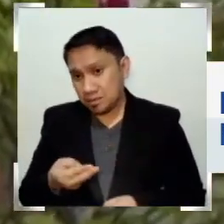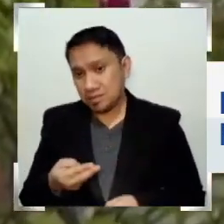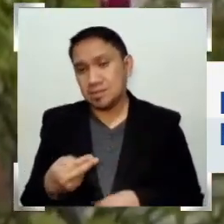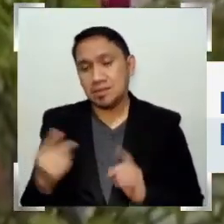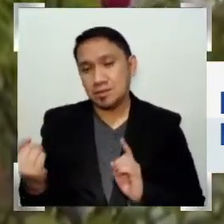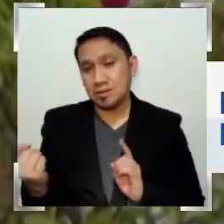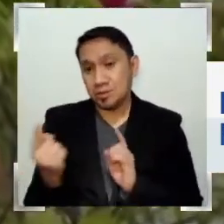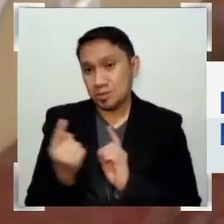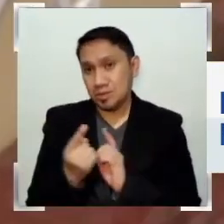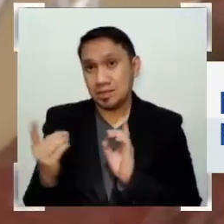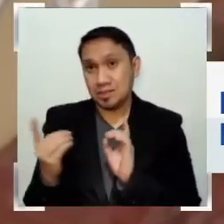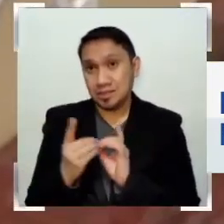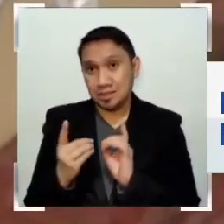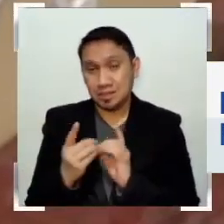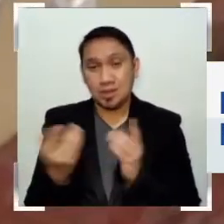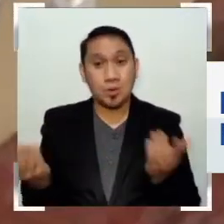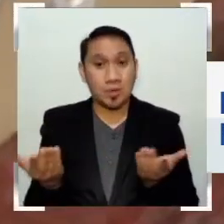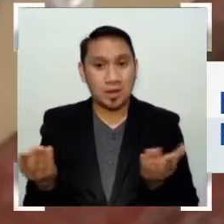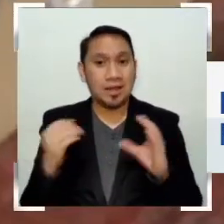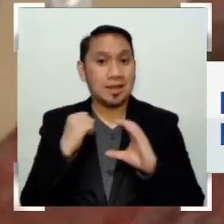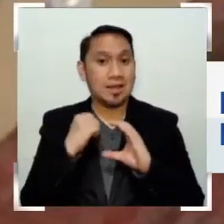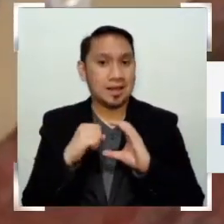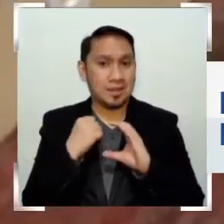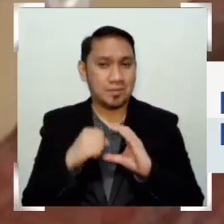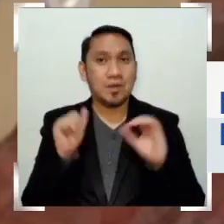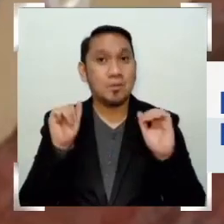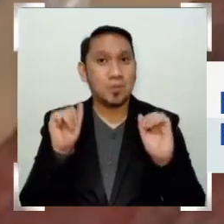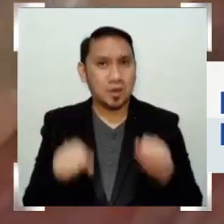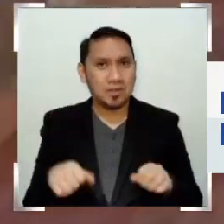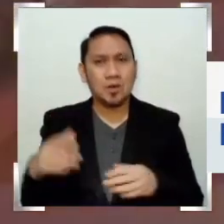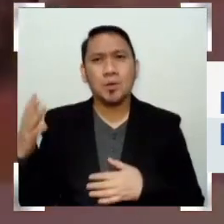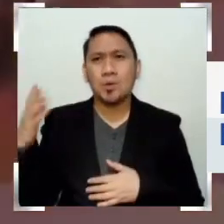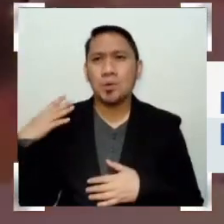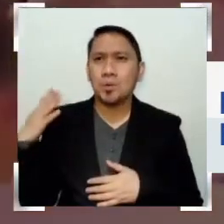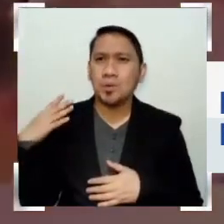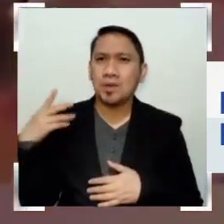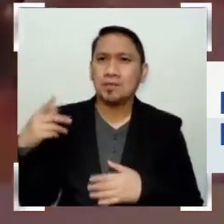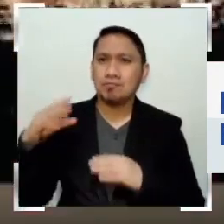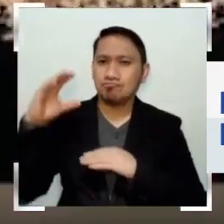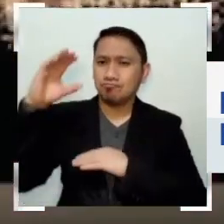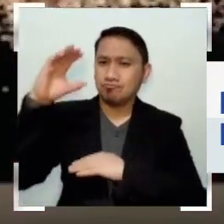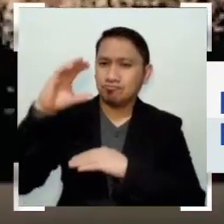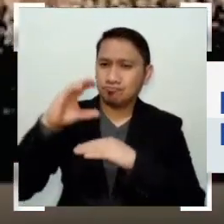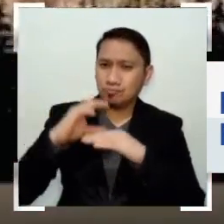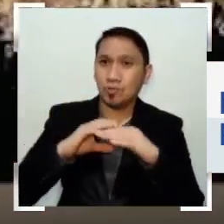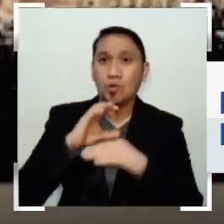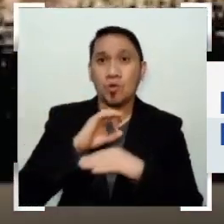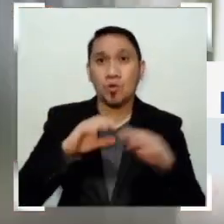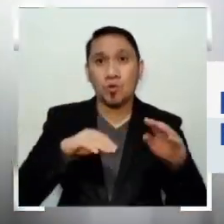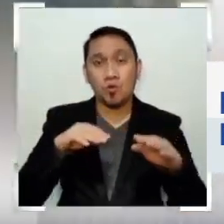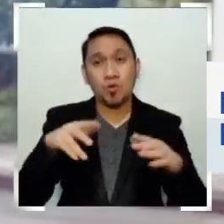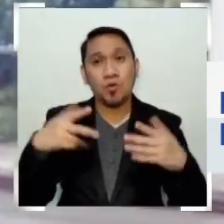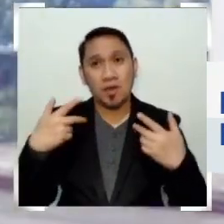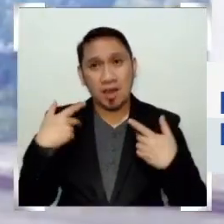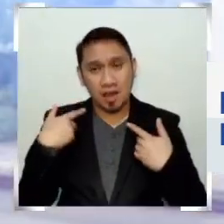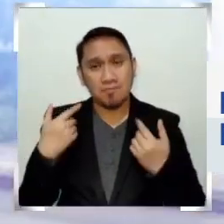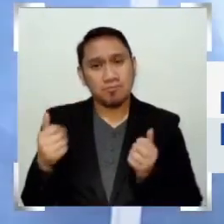River Park sa Camarines Sur. Pwede rito mag-abang ng magandang view ng sunset o mag-night stroll kasama ang inyong loved ones.